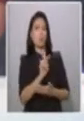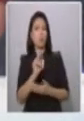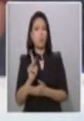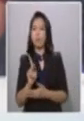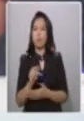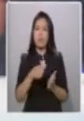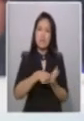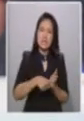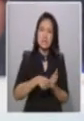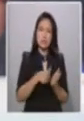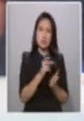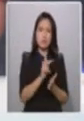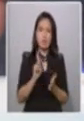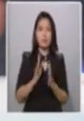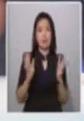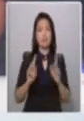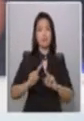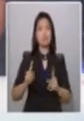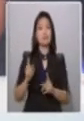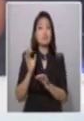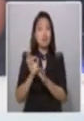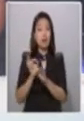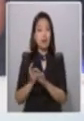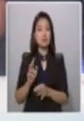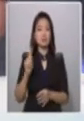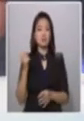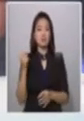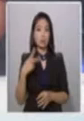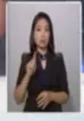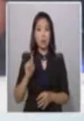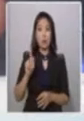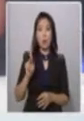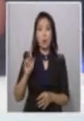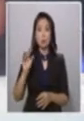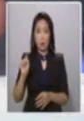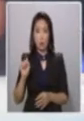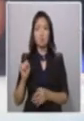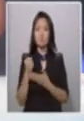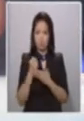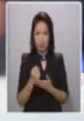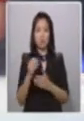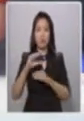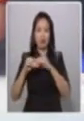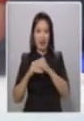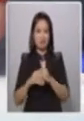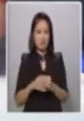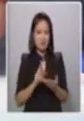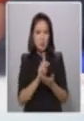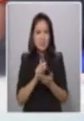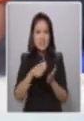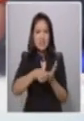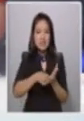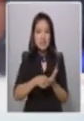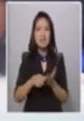อกระบบกันเยอะมากนะคะแต่ว่าทางธกส.นะคะเข้าไปช่วยเหลือในโครงการแก้หนี้นอกระบบนะคะไปติดตามกันเลยนะค